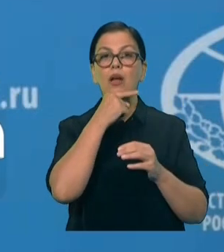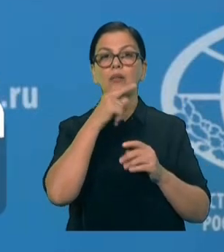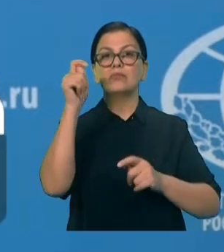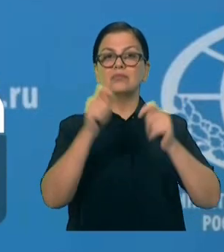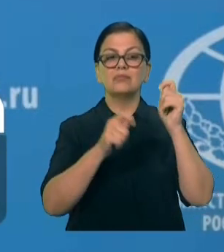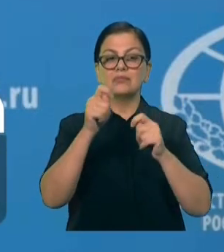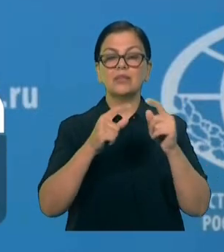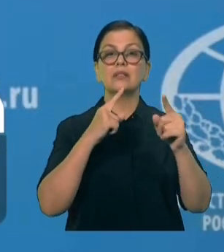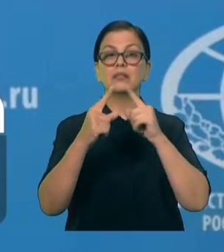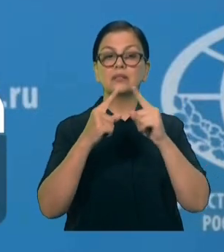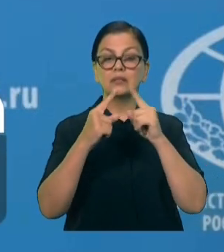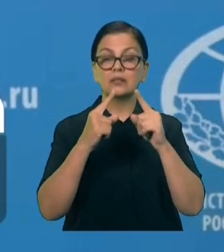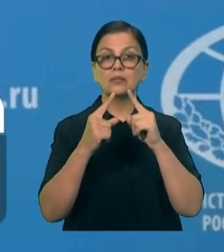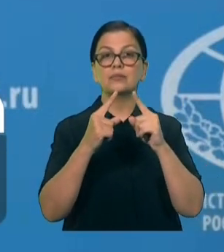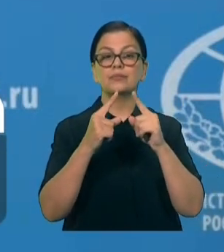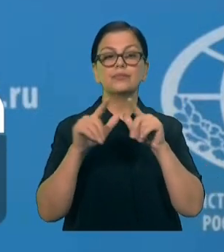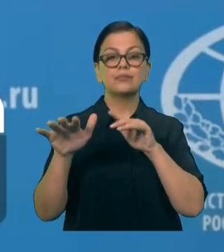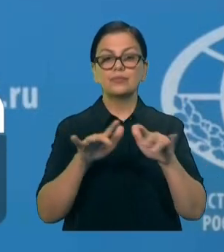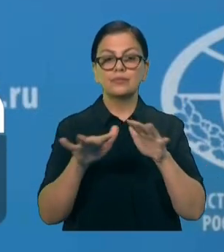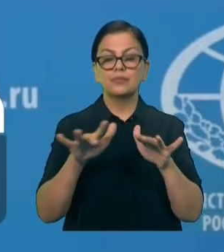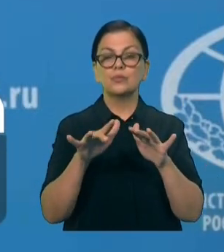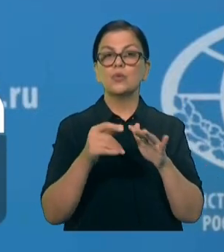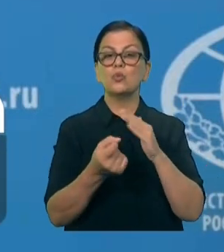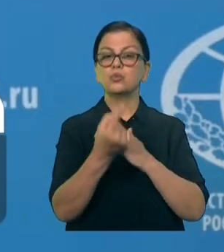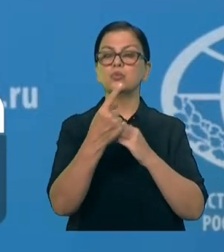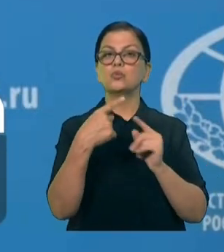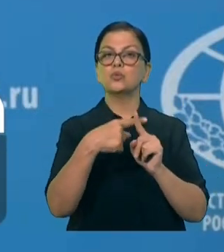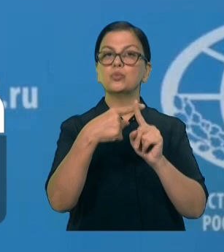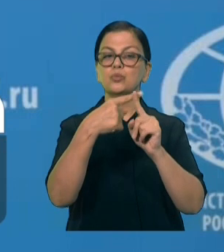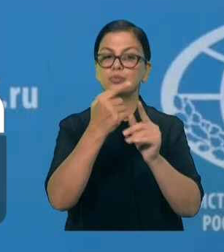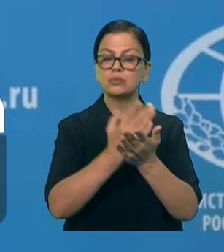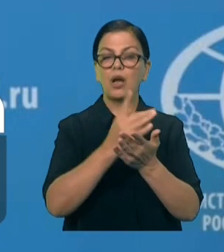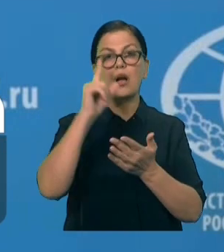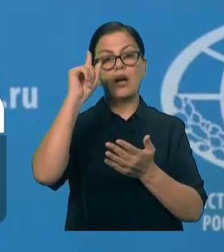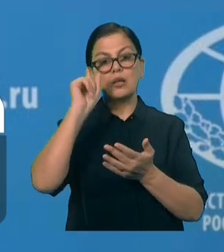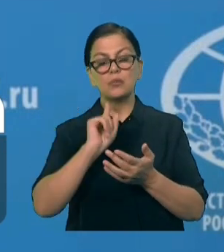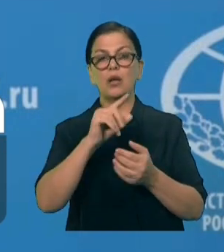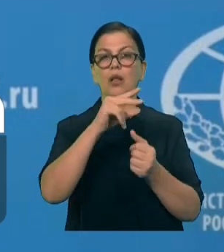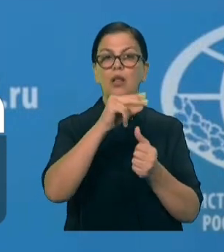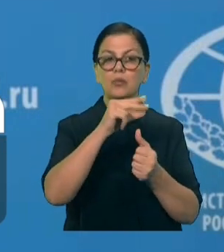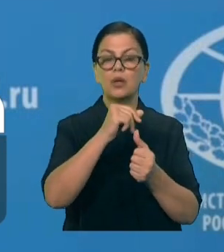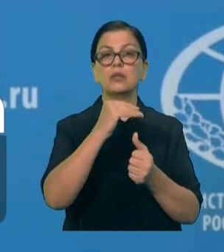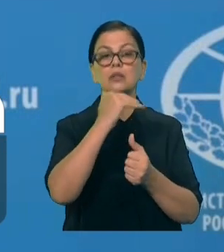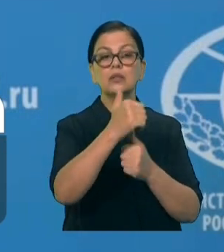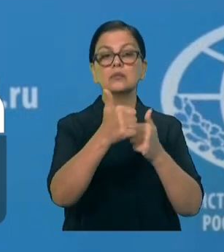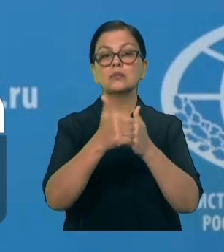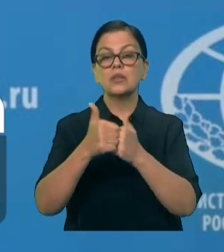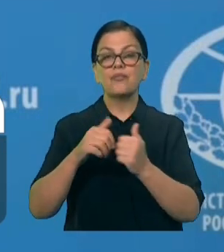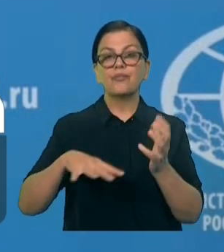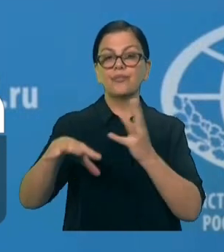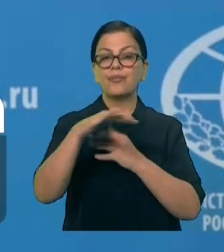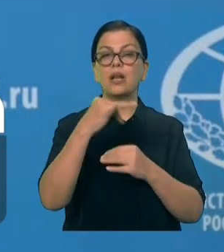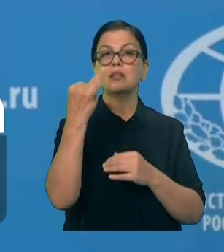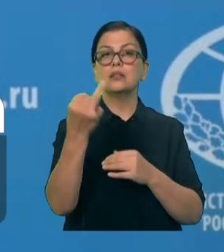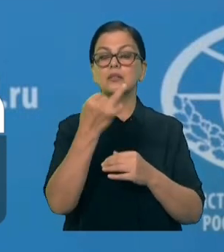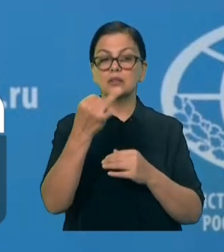aparılan danışıqlar nəticəsində fəaliyyətdə müəyyən tərəqqi var. Azərbaycanın, Ermənistanın və onların qonşularının maraqlarına cavab